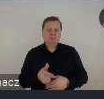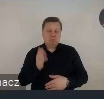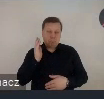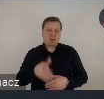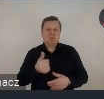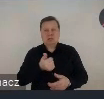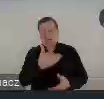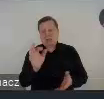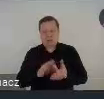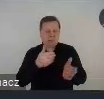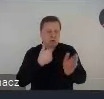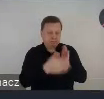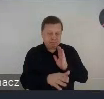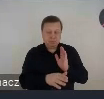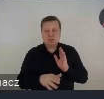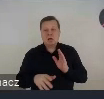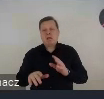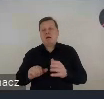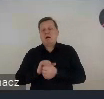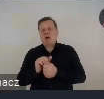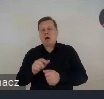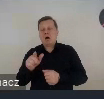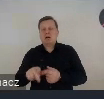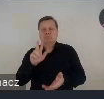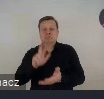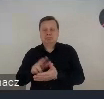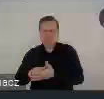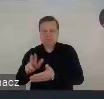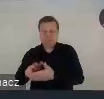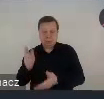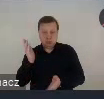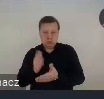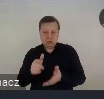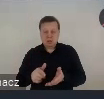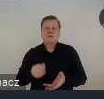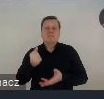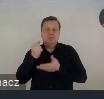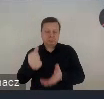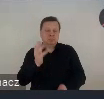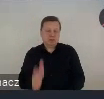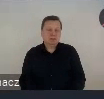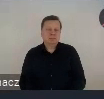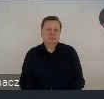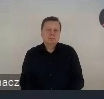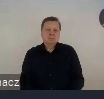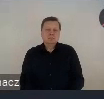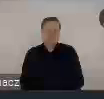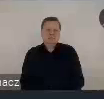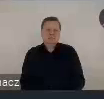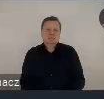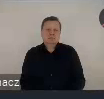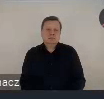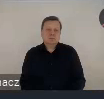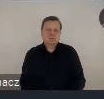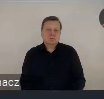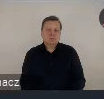natomiast te, które zostaną lepiej ocenione, będą miały przyznane dofinansowanie. I tutaj zaczyna